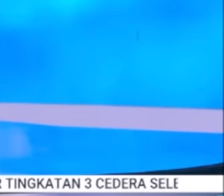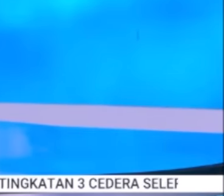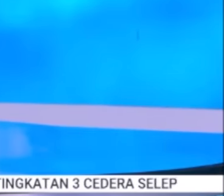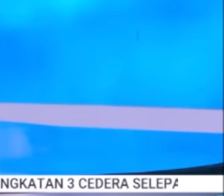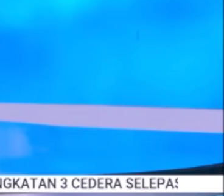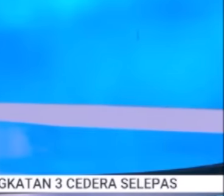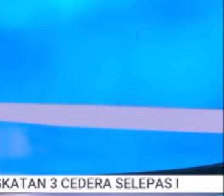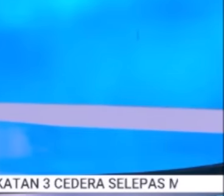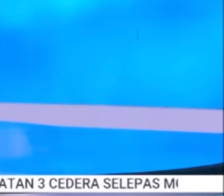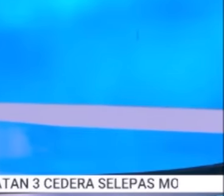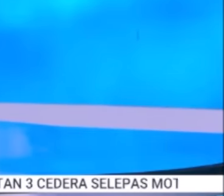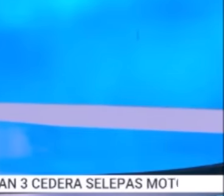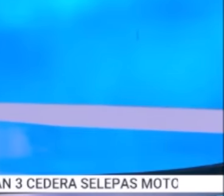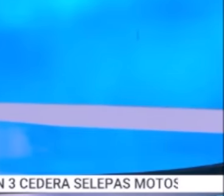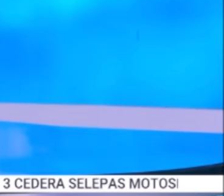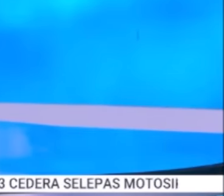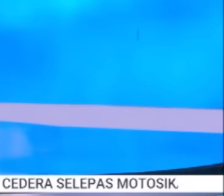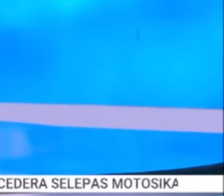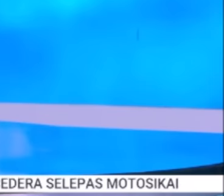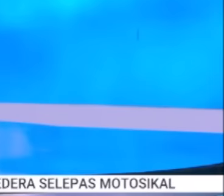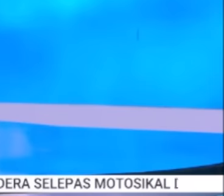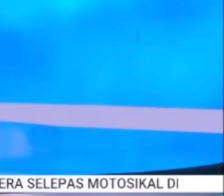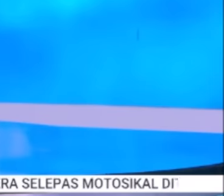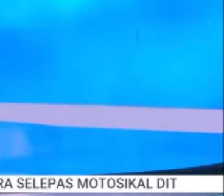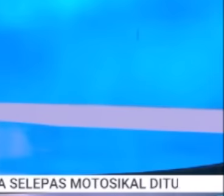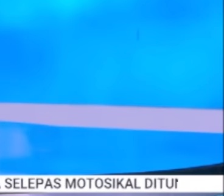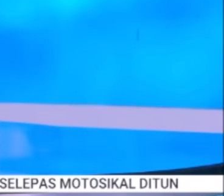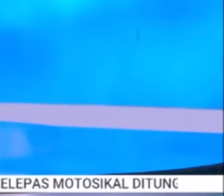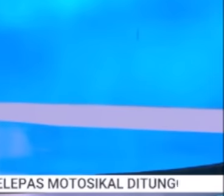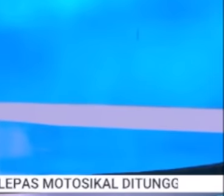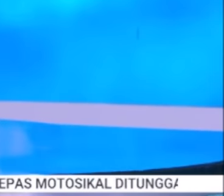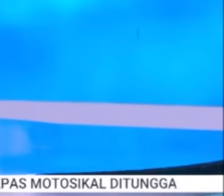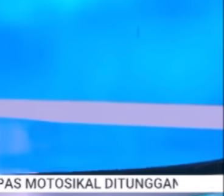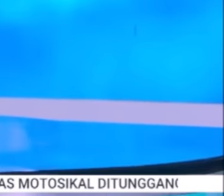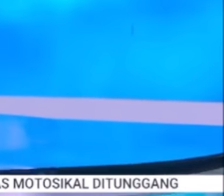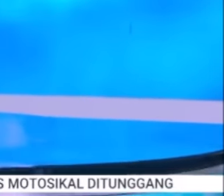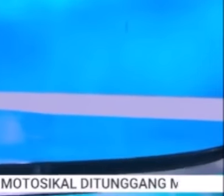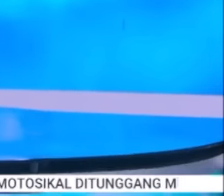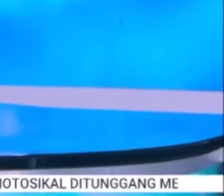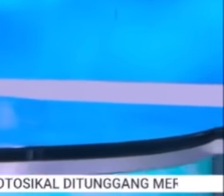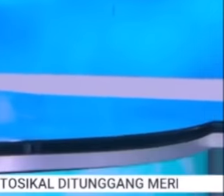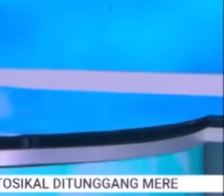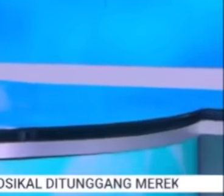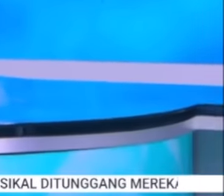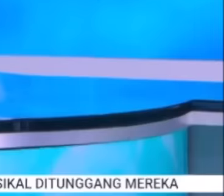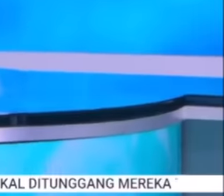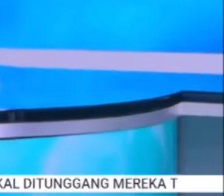melalui portal berita.rtm.gov.my. Assalamualaikum, salam Malaysia Madani.